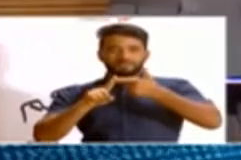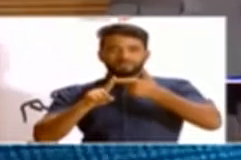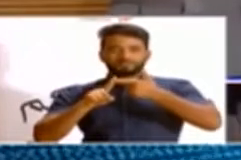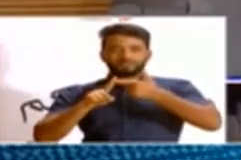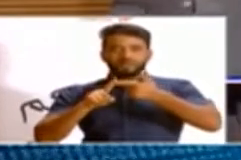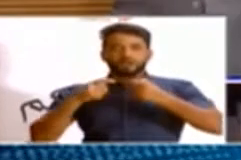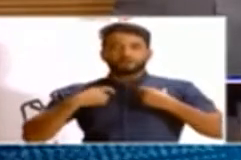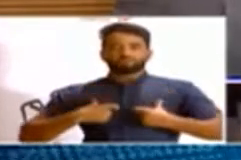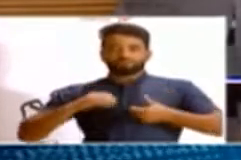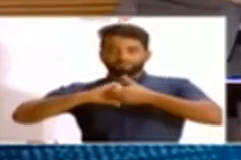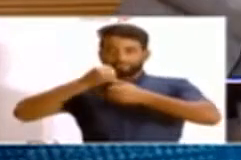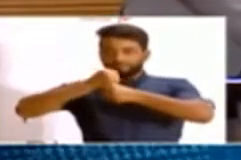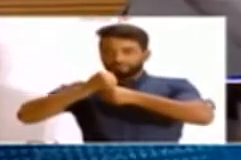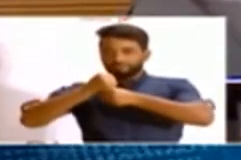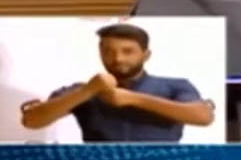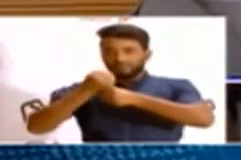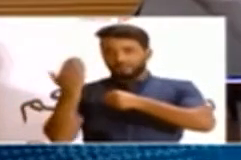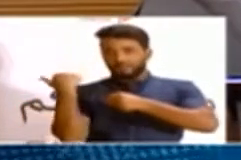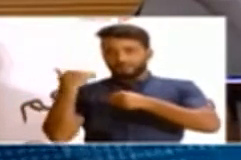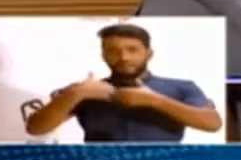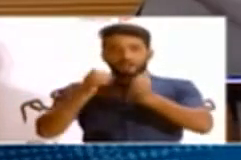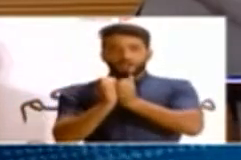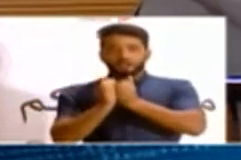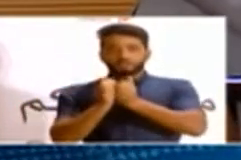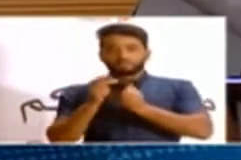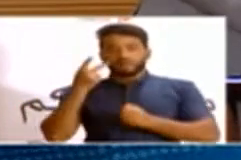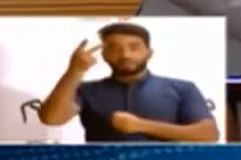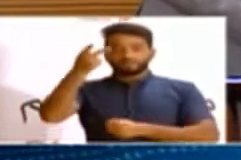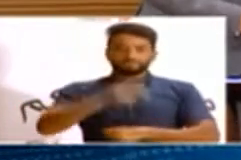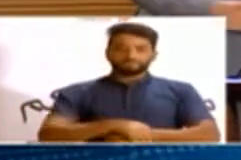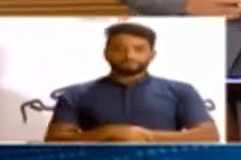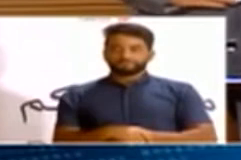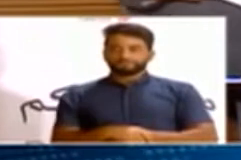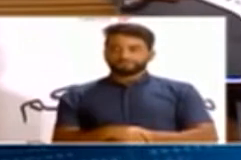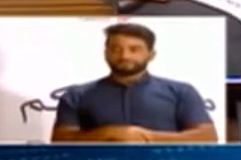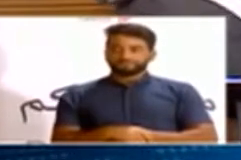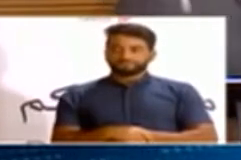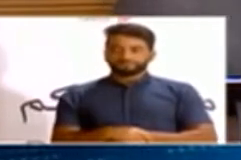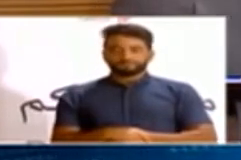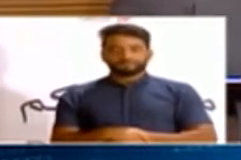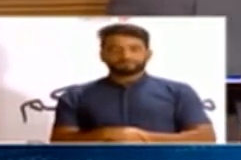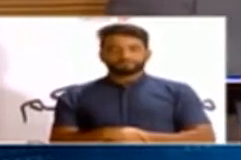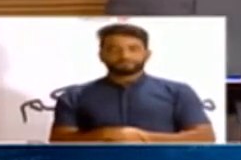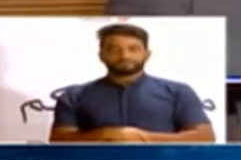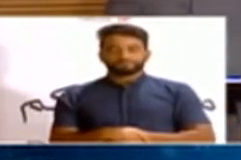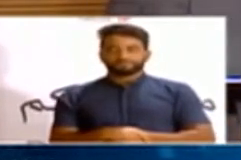من الاستراتيجيات ومن الحلول ومن الطرح ومن برنامجه، وكيف يمكن ان